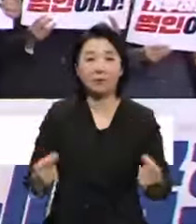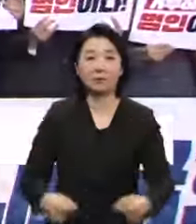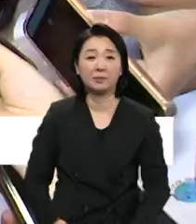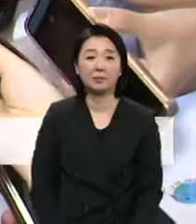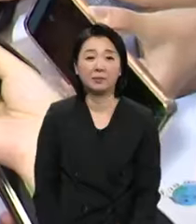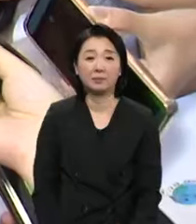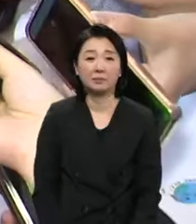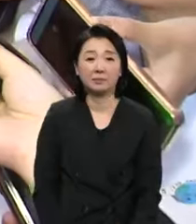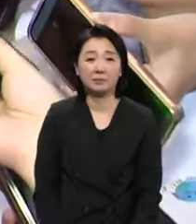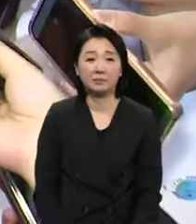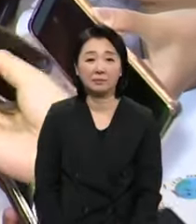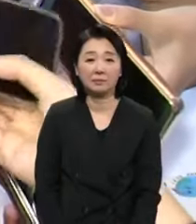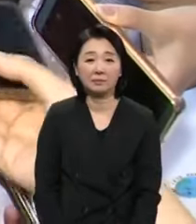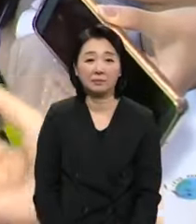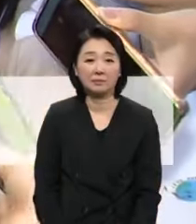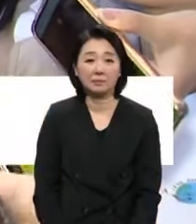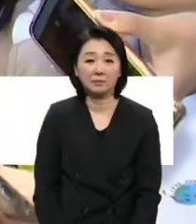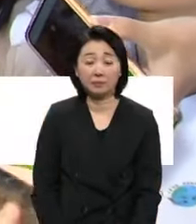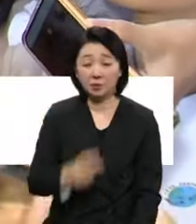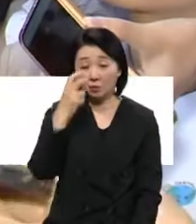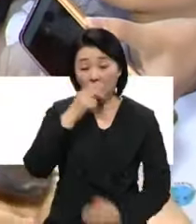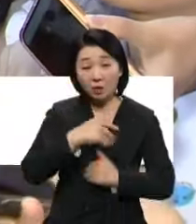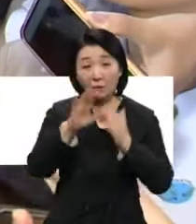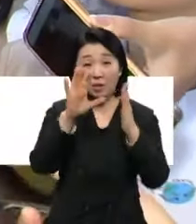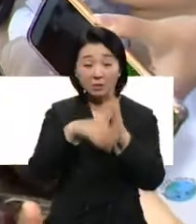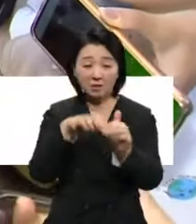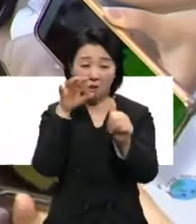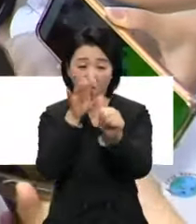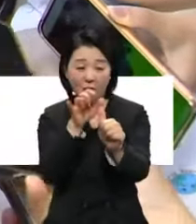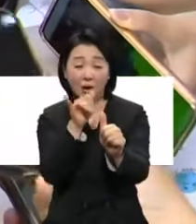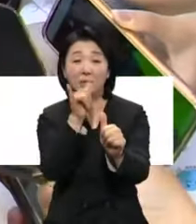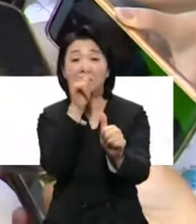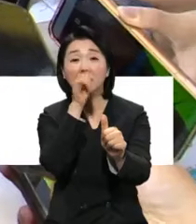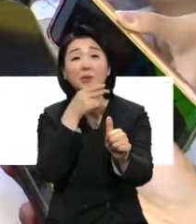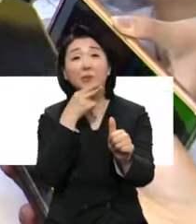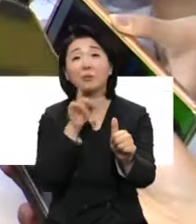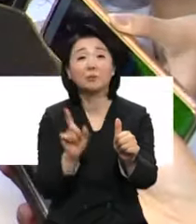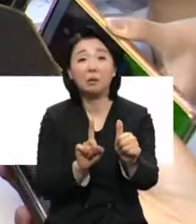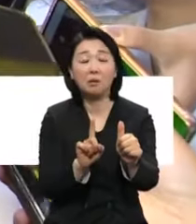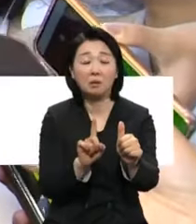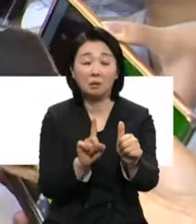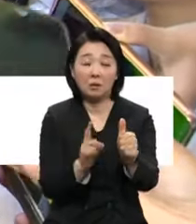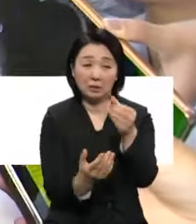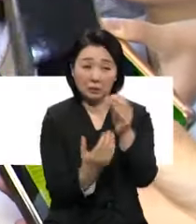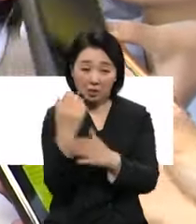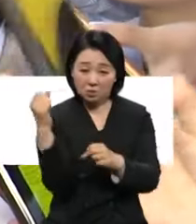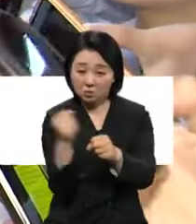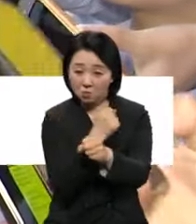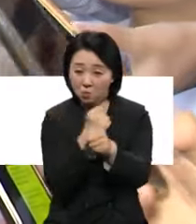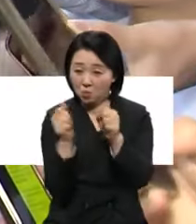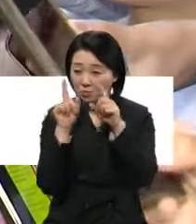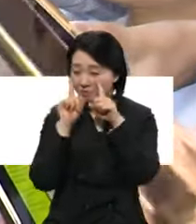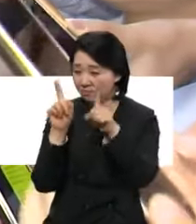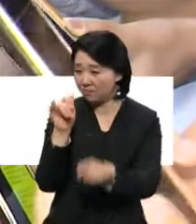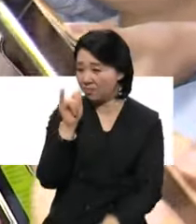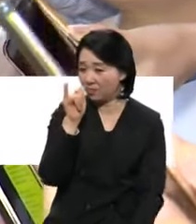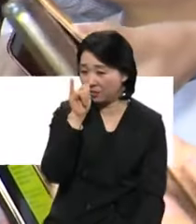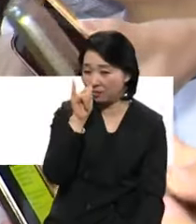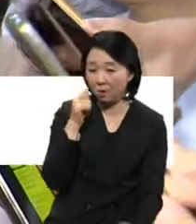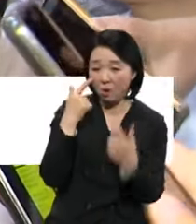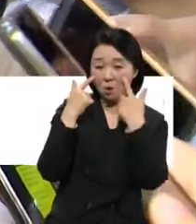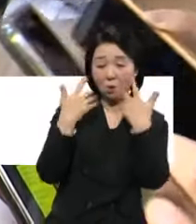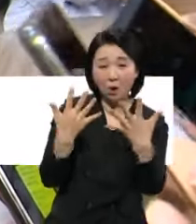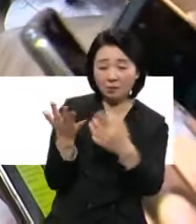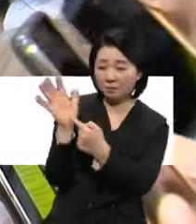범인이다. 수사 과정에 외압이나 그런 사건 조작에 의혹이 있으니 그걸 규명하자는